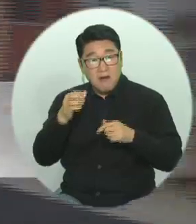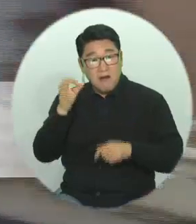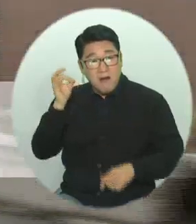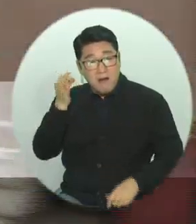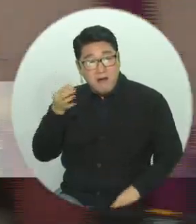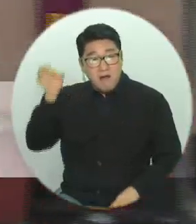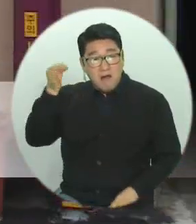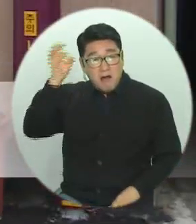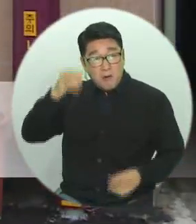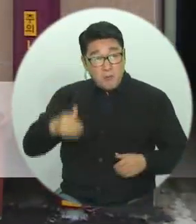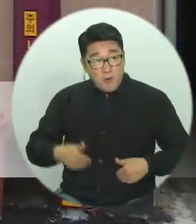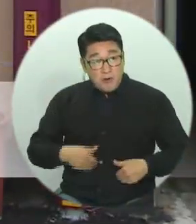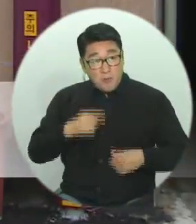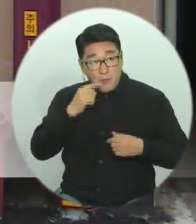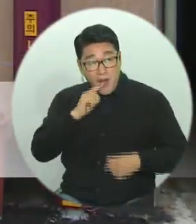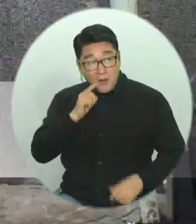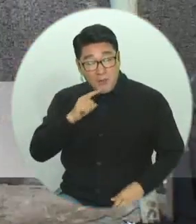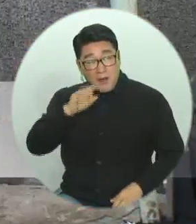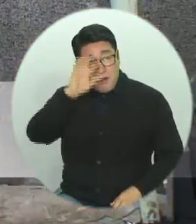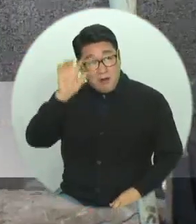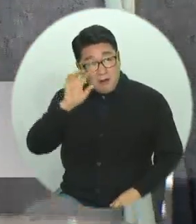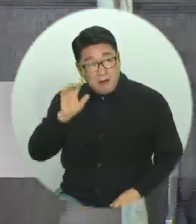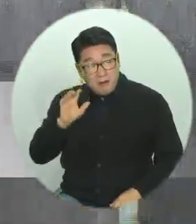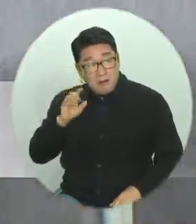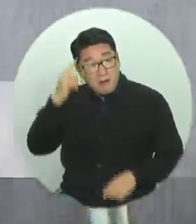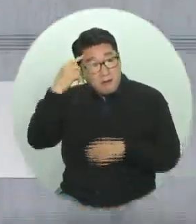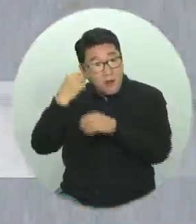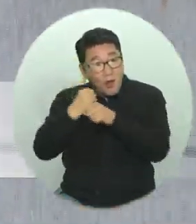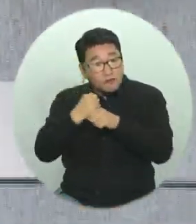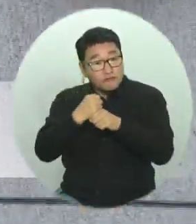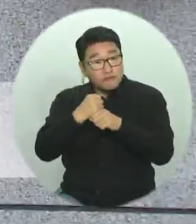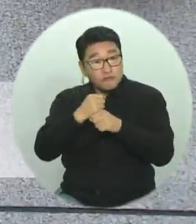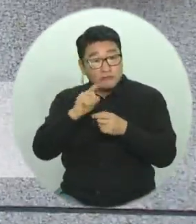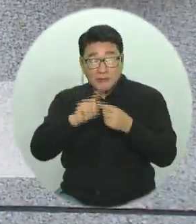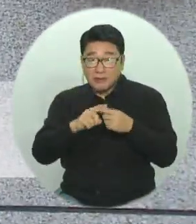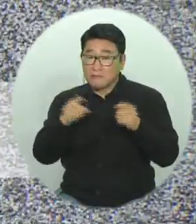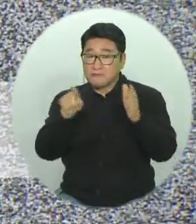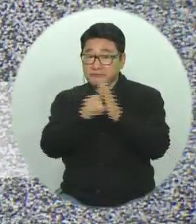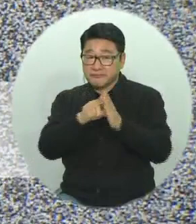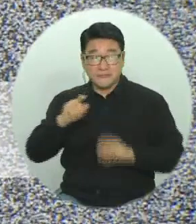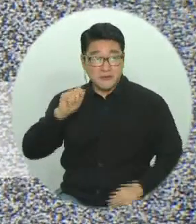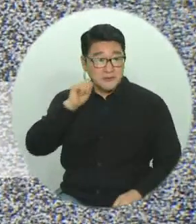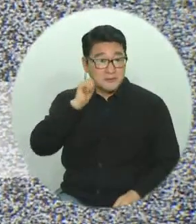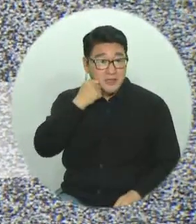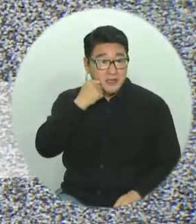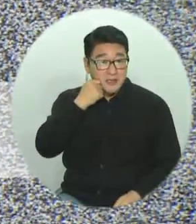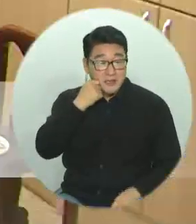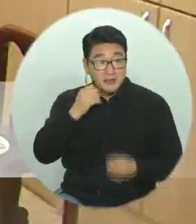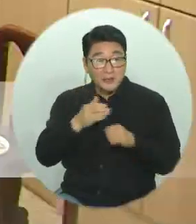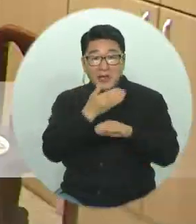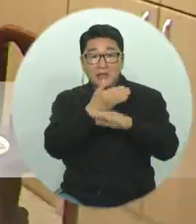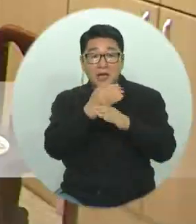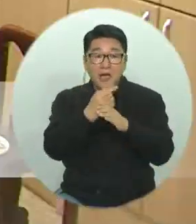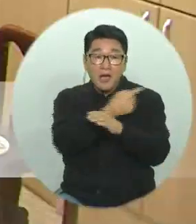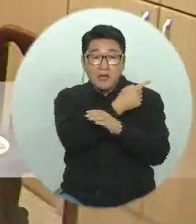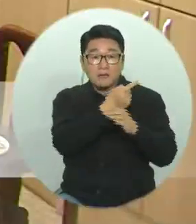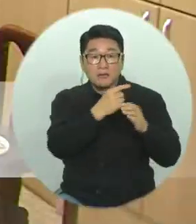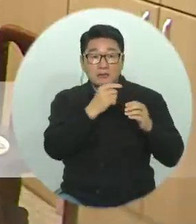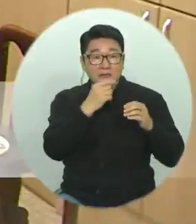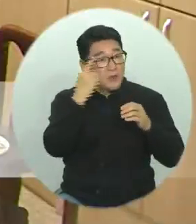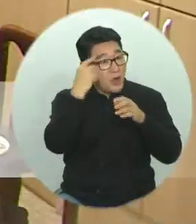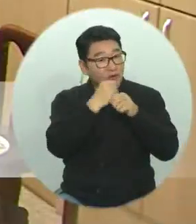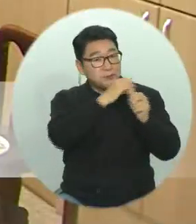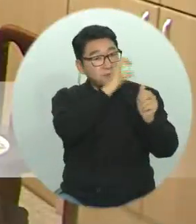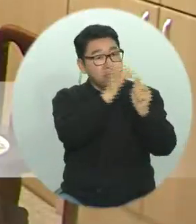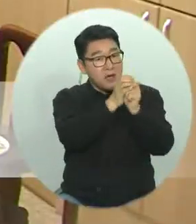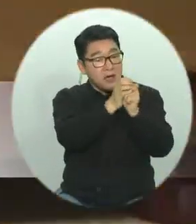요구되는 도시가스 공급비용 산정 연구 용역에 신뢰성이 진다며 외부 용역을 통한 검증이